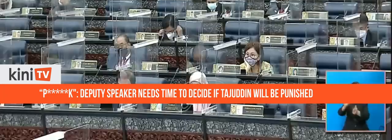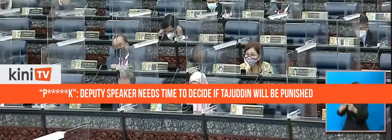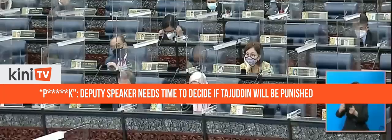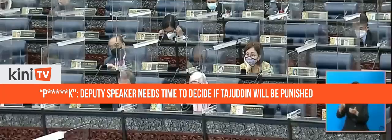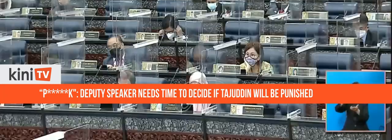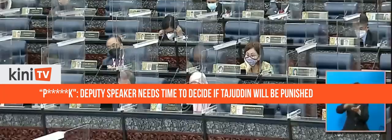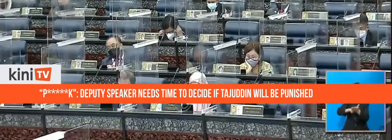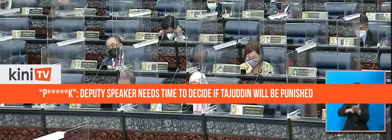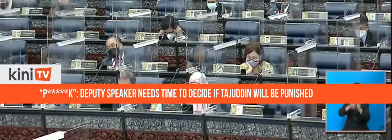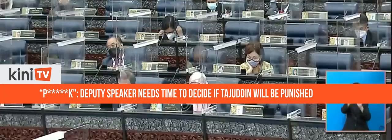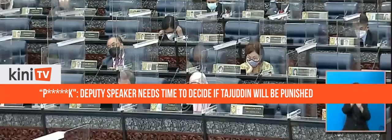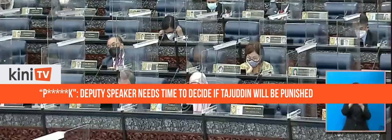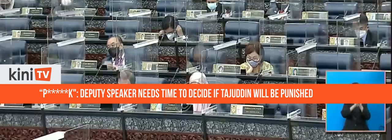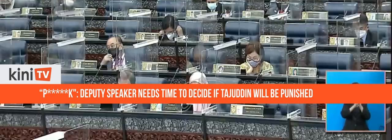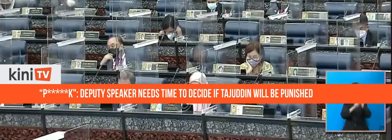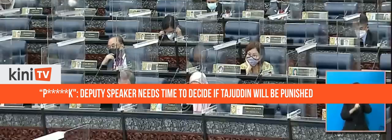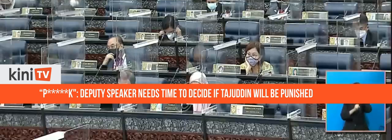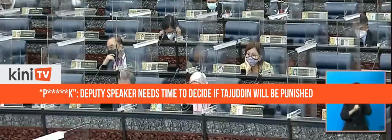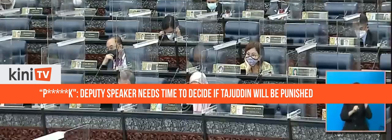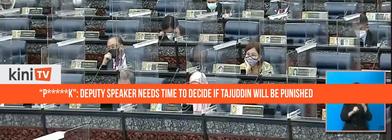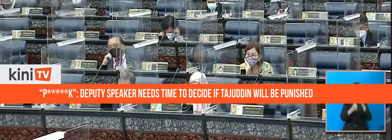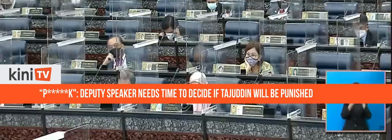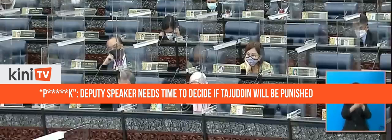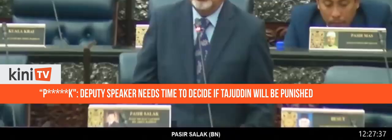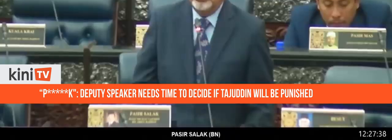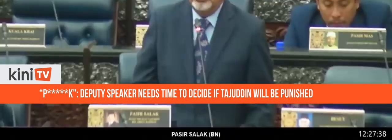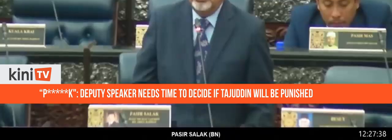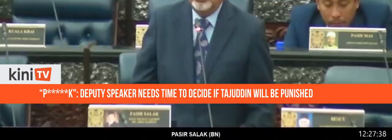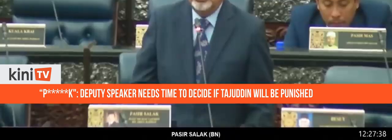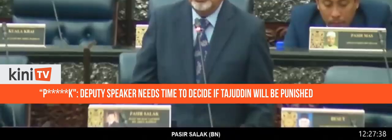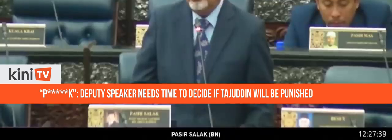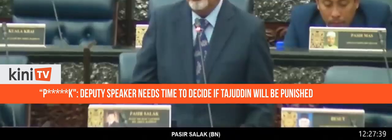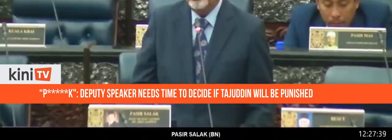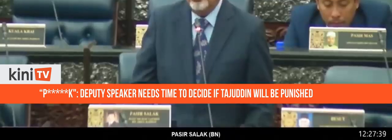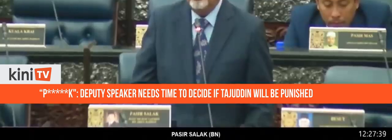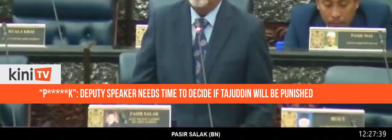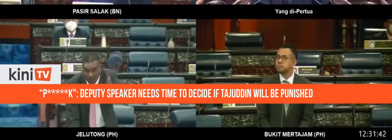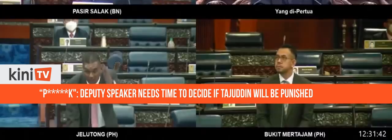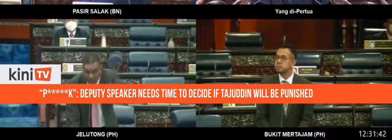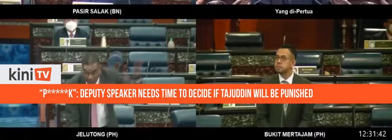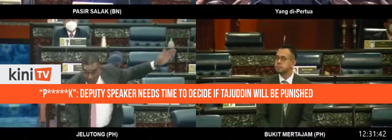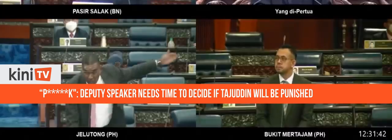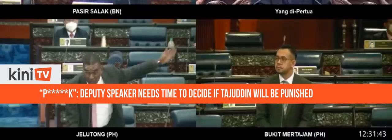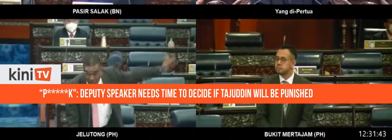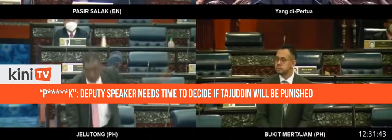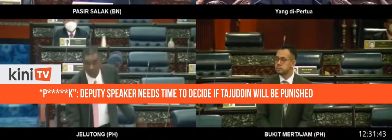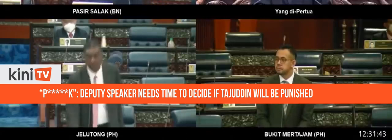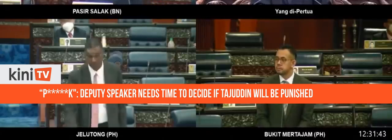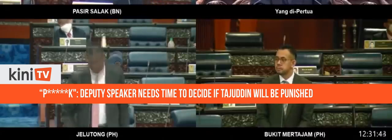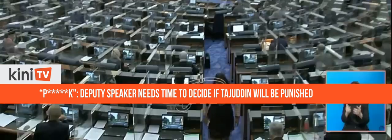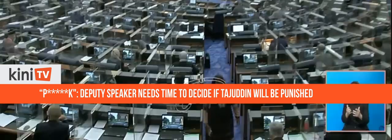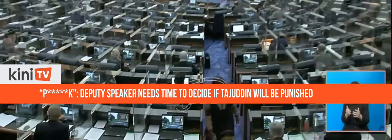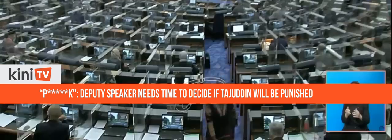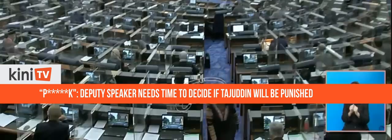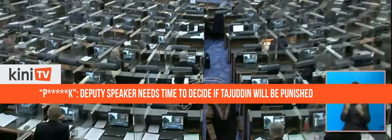by opposition lawmakers urging disciplinary action against Tajuddin for allegedly saying the P word, a Malay swear word, in the